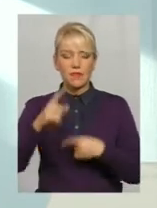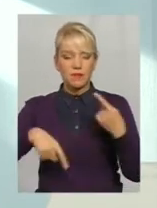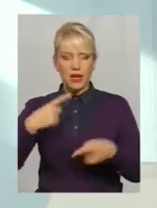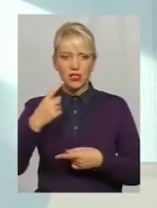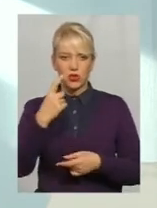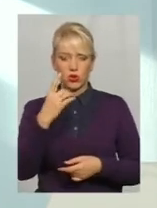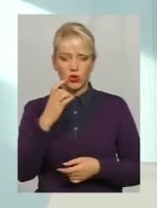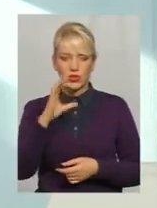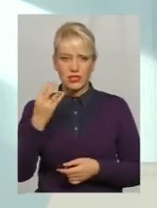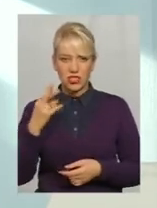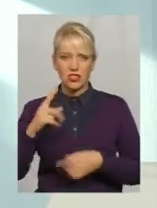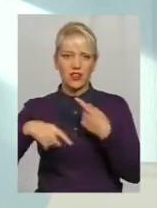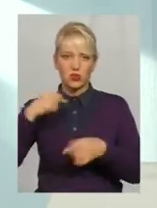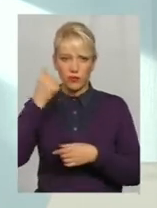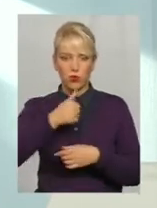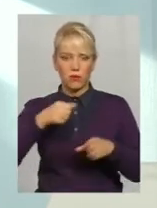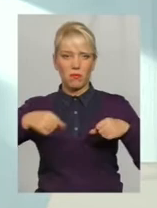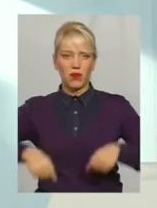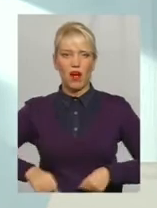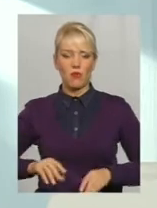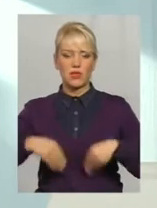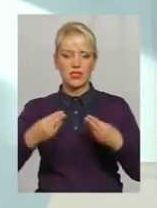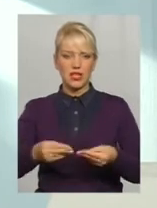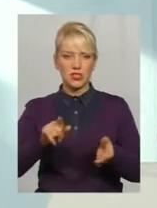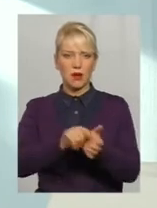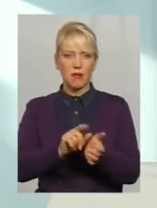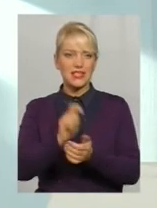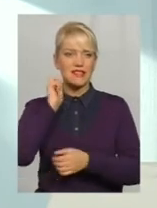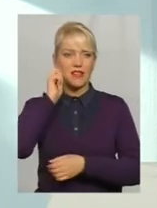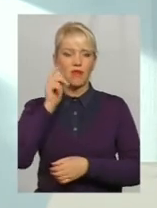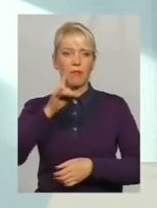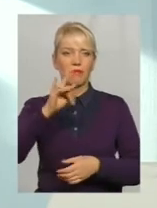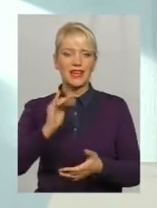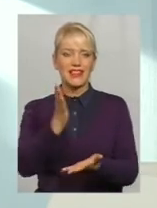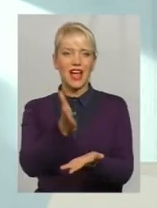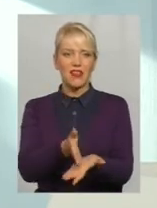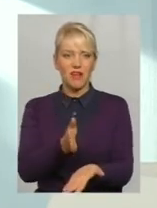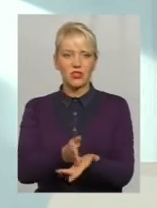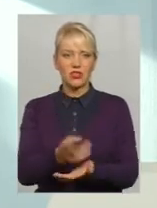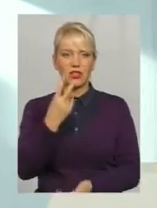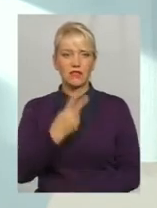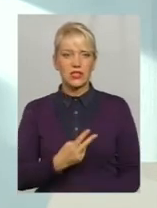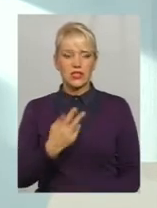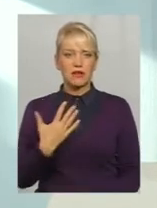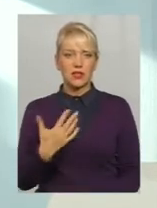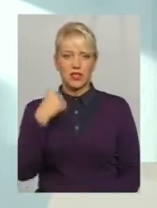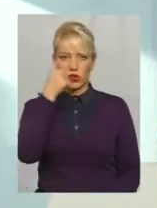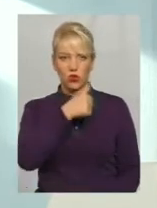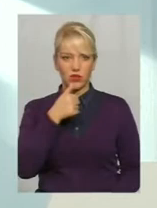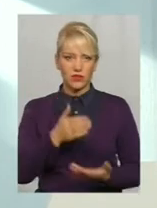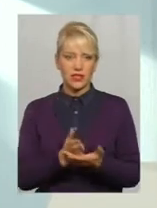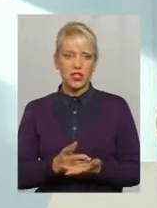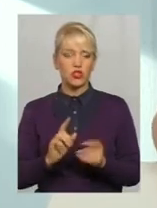року право на призначення пенсії за віком буде при наявності 25 років стажу.